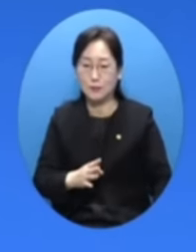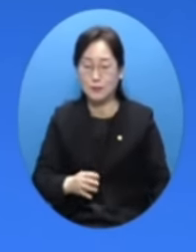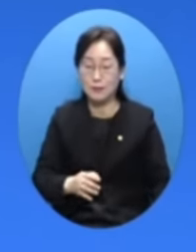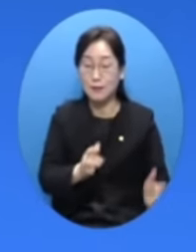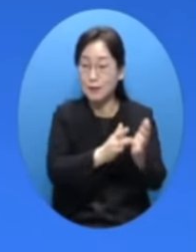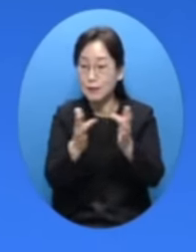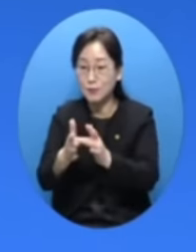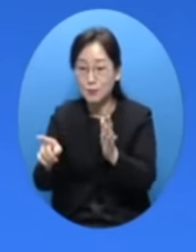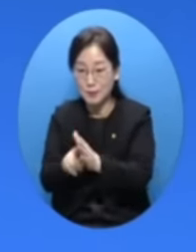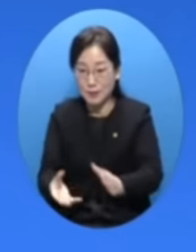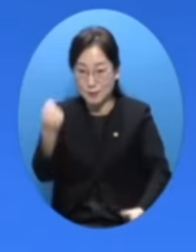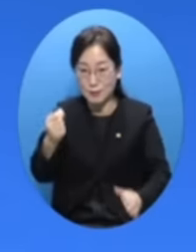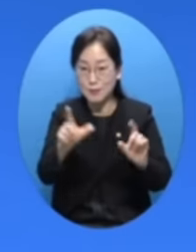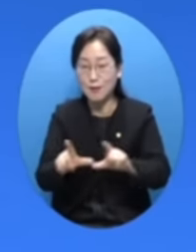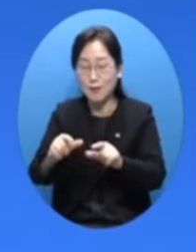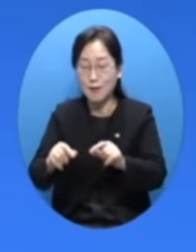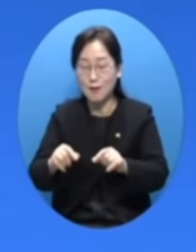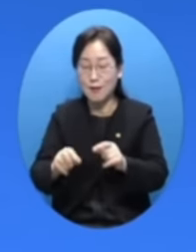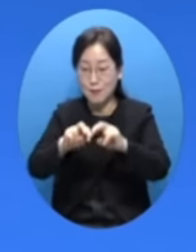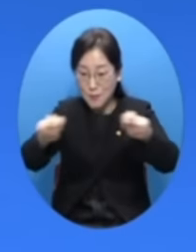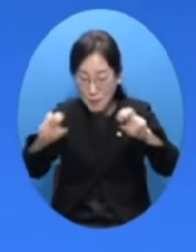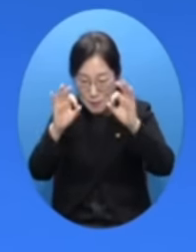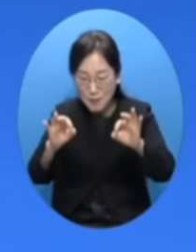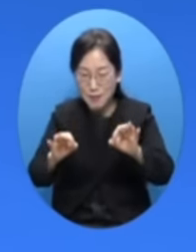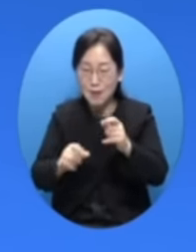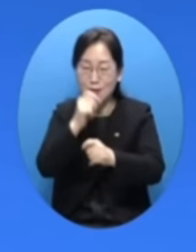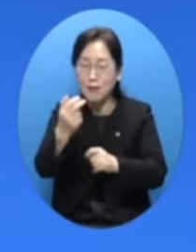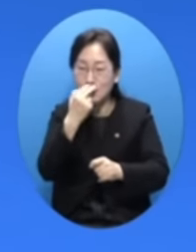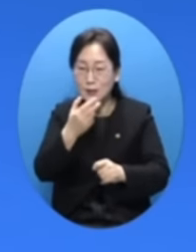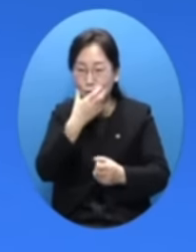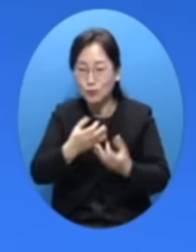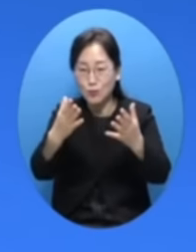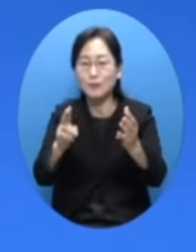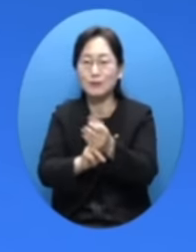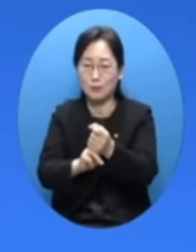삶이 영생과 축복과 기적의 길인 줄로 믿습니다.